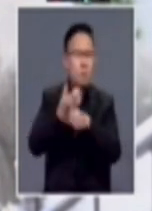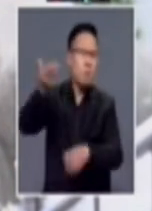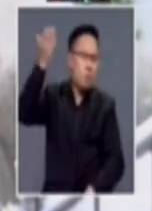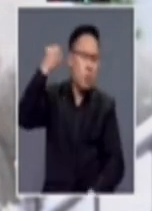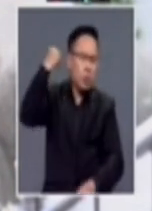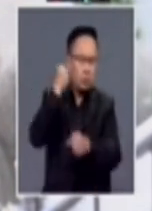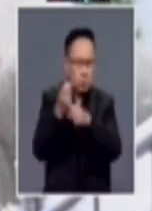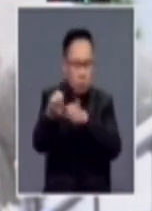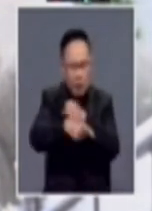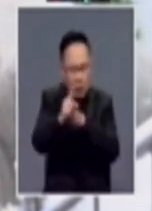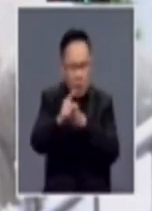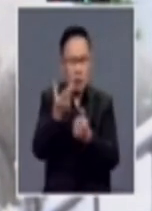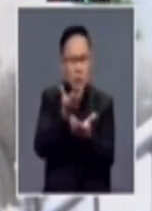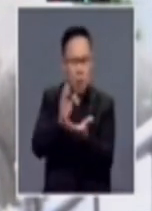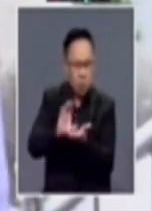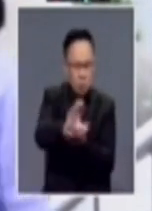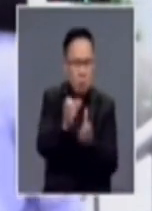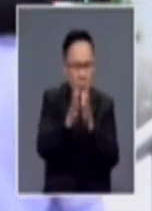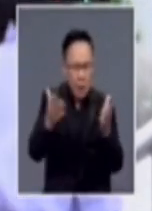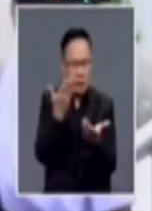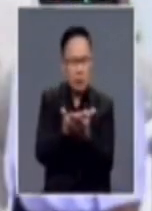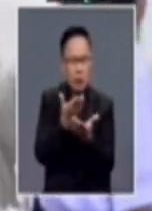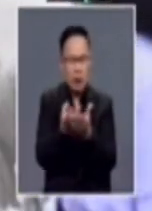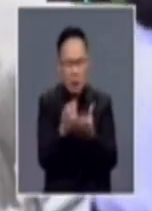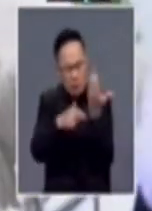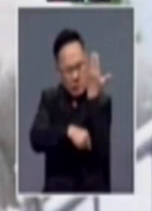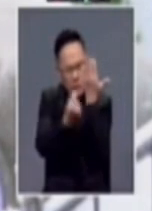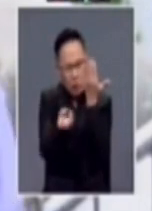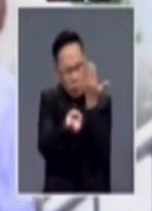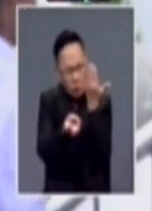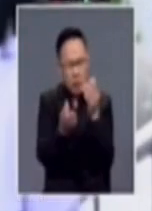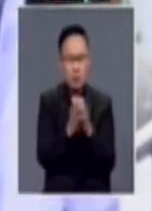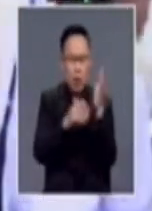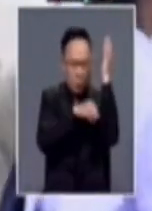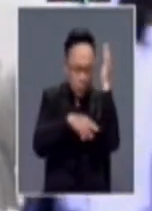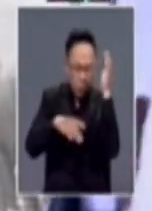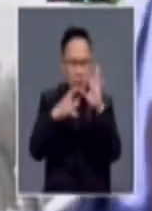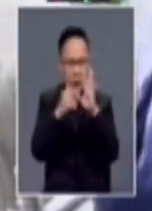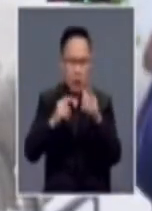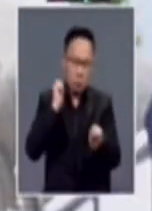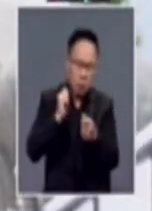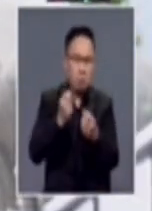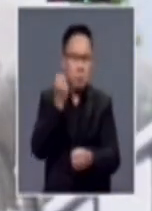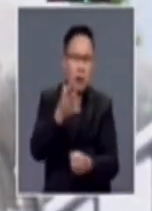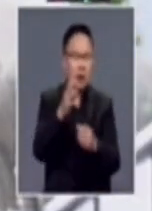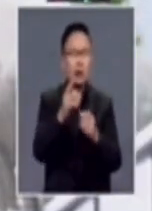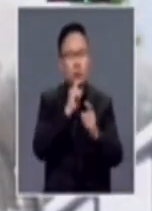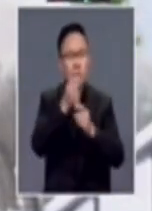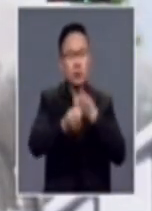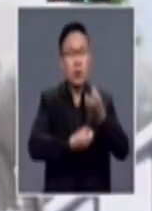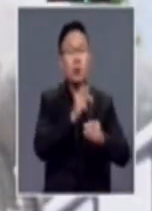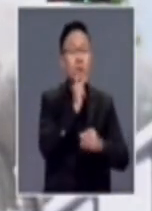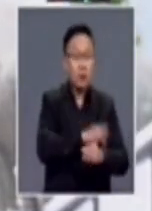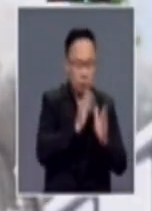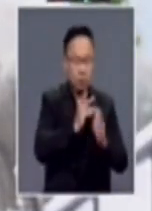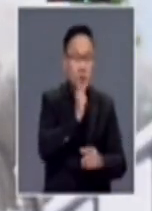ผลิตมันน้อยทำไมต้นทุนมันสูงนะทำไมปุ๋ยยาเคมีอะไรต่างๆพวกนี้มาผสมผสานประกอบกับนักวิชา